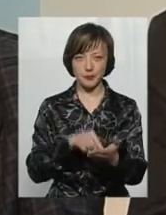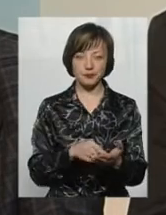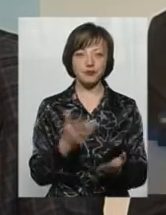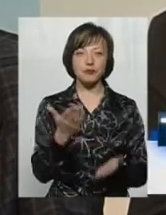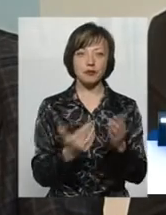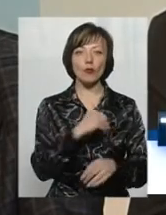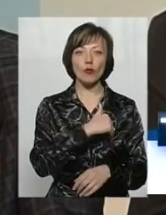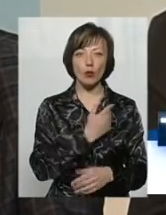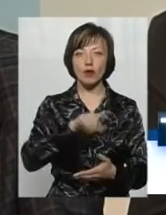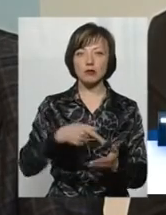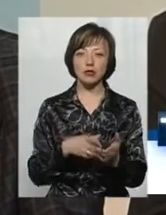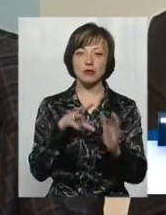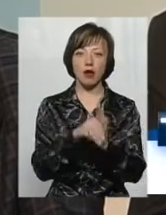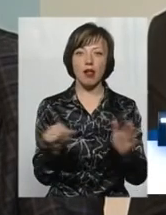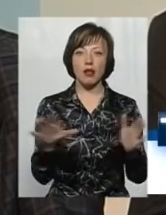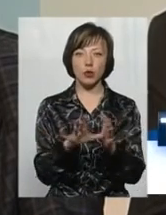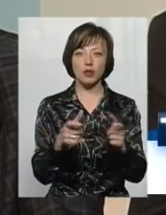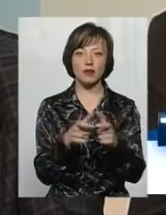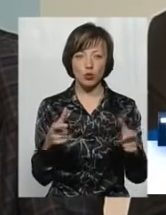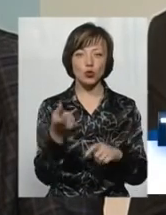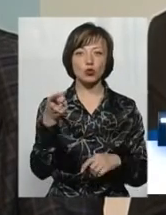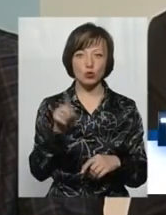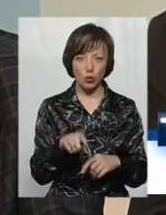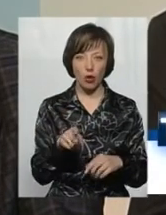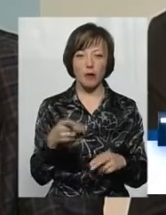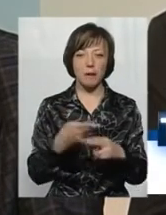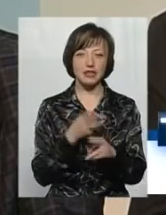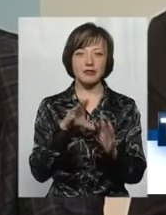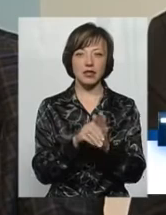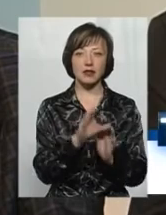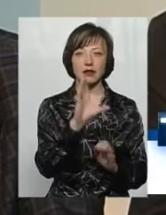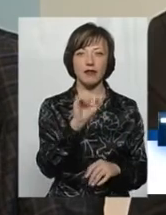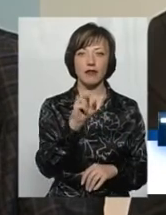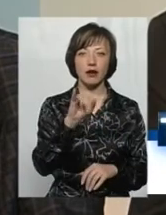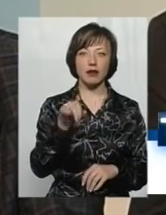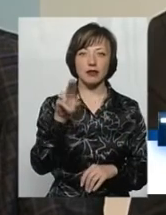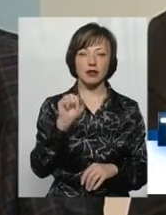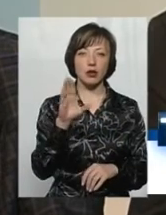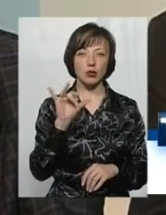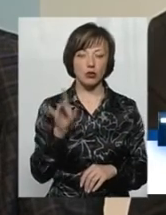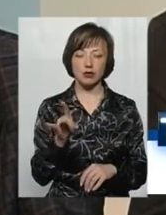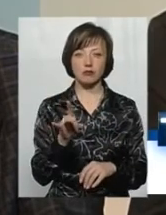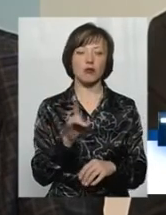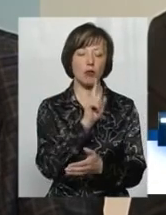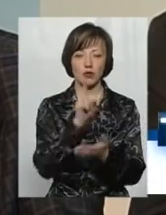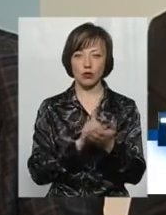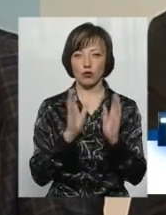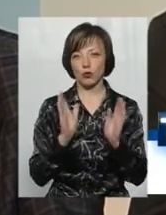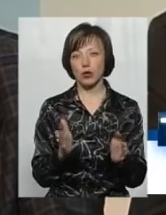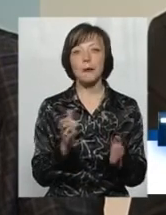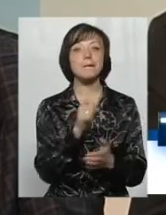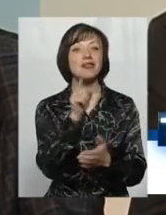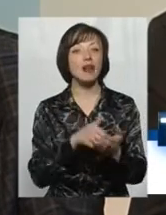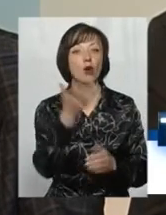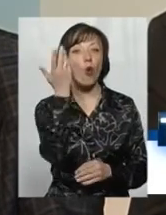запровадити повноцінний електронний квиток, то безумовно без введення валідаторів на приватному транспорті ми не обійдемося. Питання, коли ми це